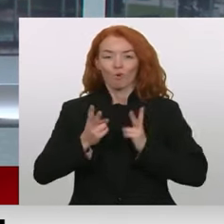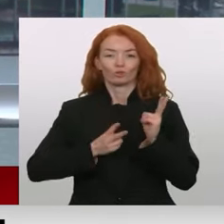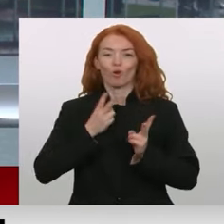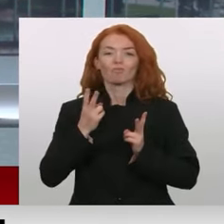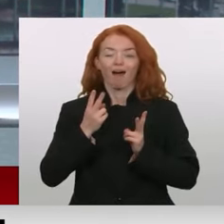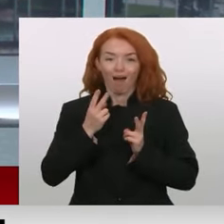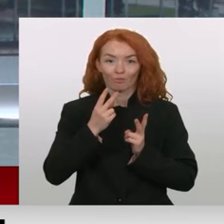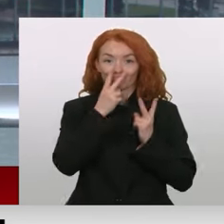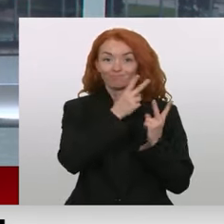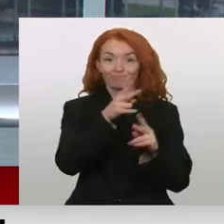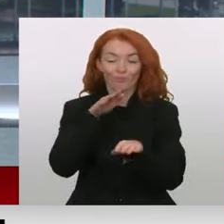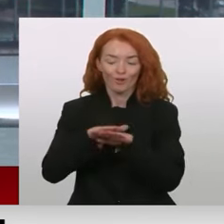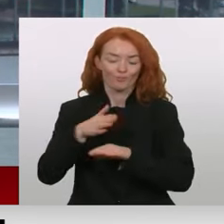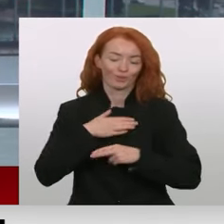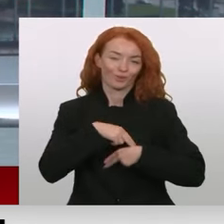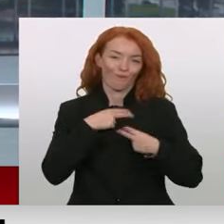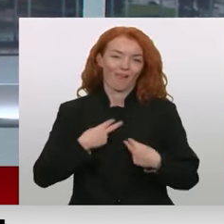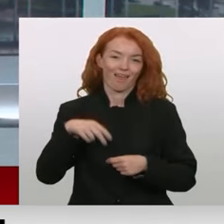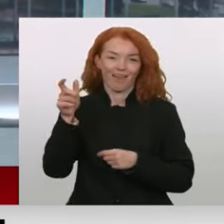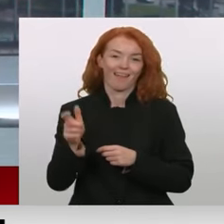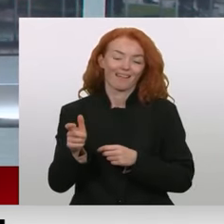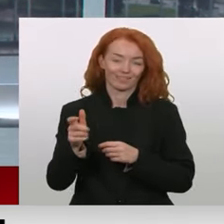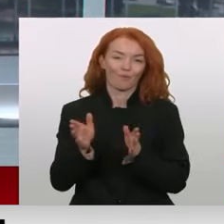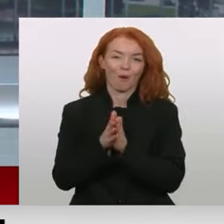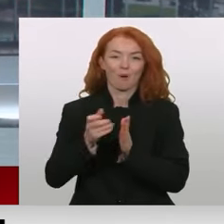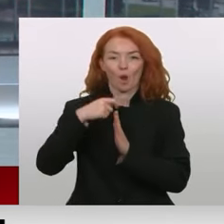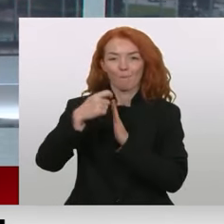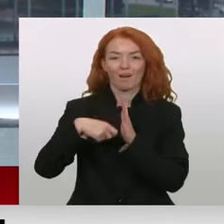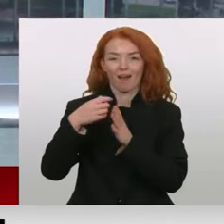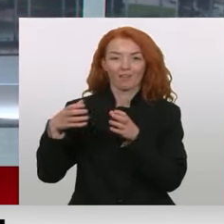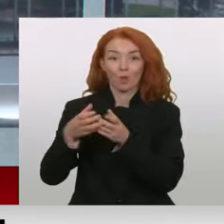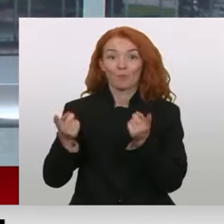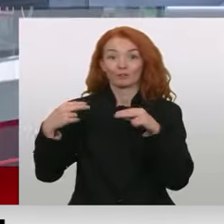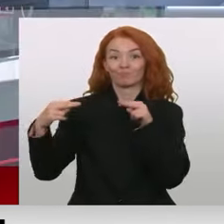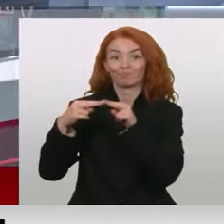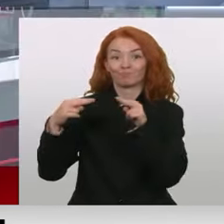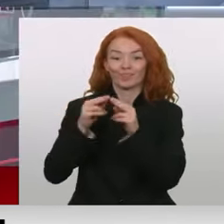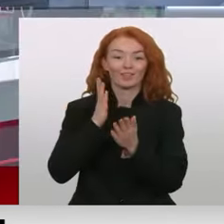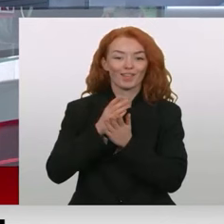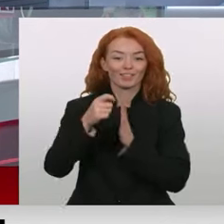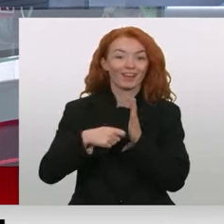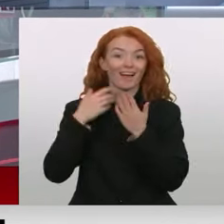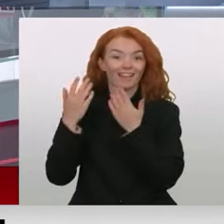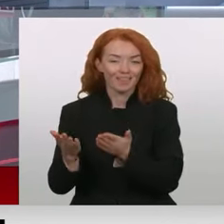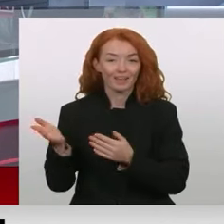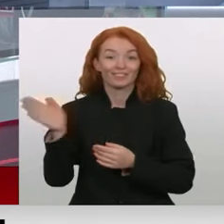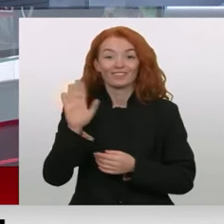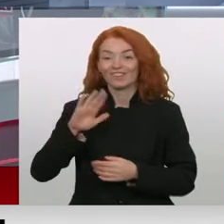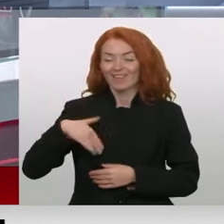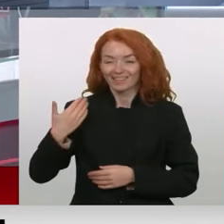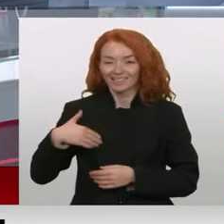mans kolēģis Dāvids Freidenfelds un operators Dāvids Ieviņš. Šobrīd sazināmies tiešraidē. Dāvids,